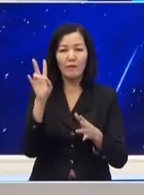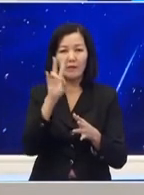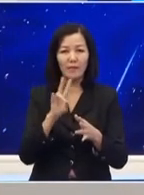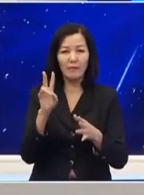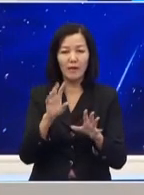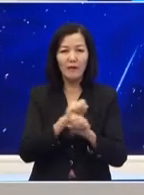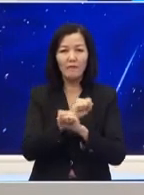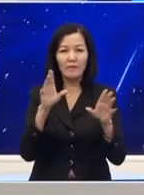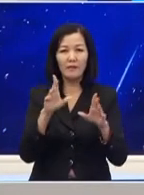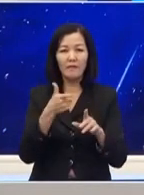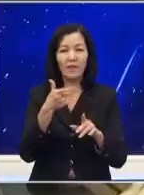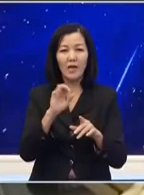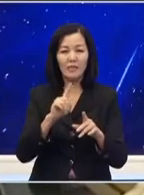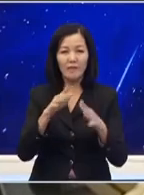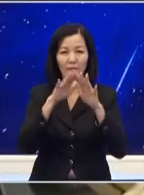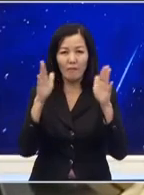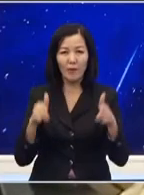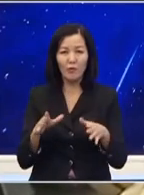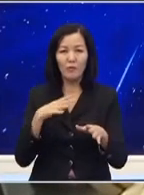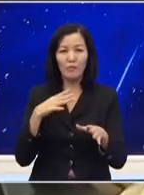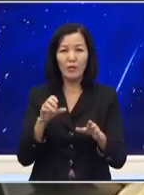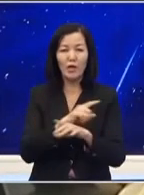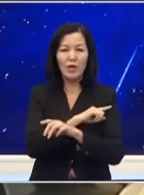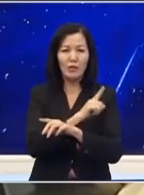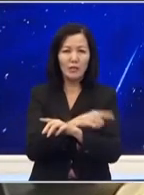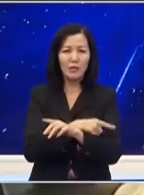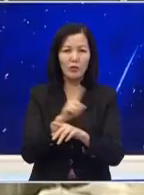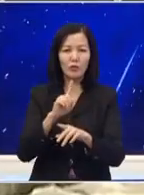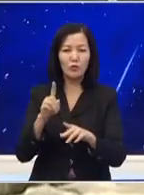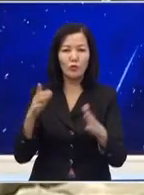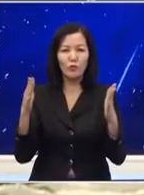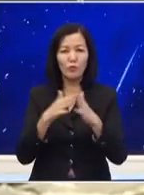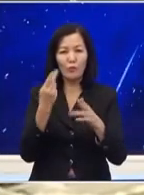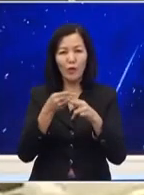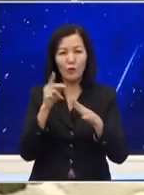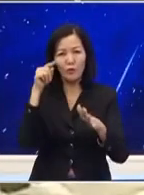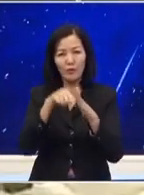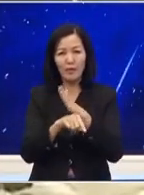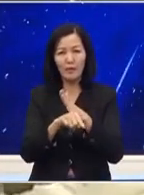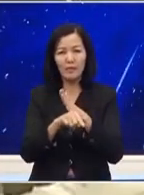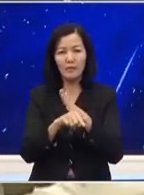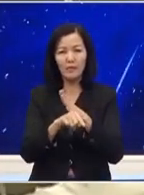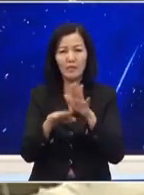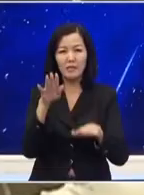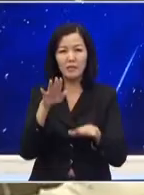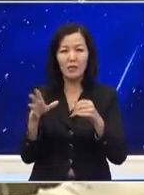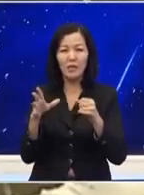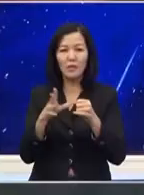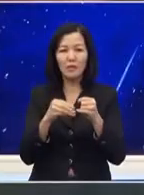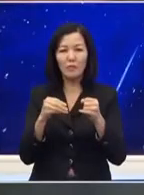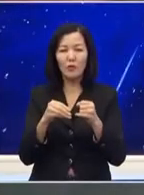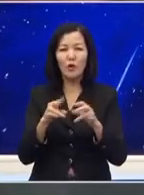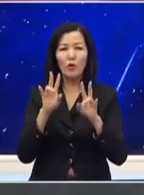ноября. Взрыв газового баллона был такой силы, что дом, в котором находилось заведение, сравнялся с землей.